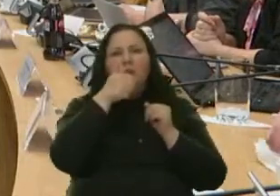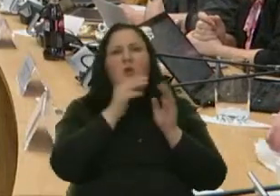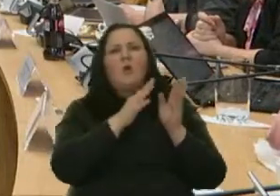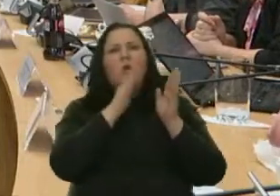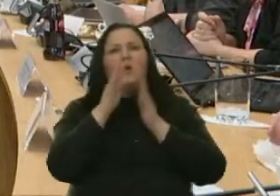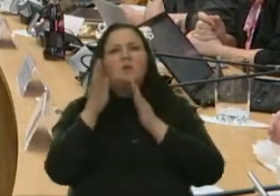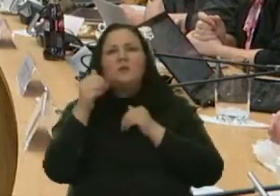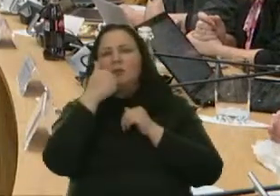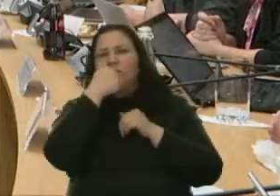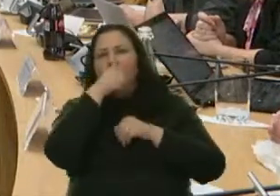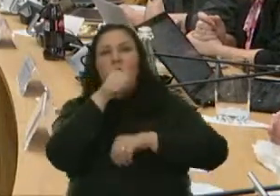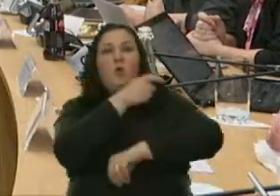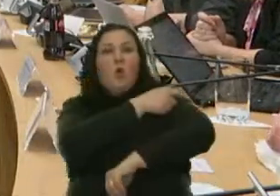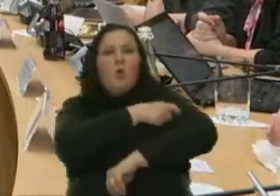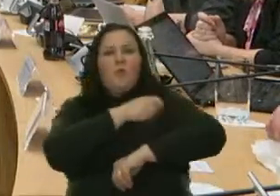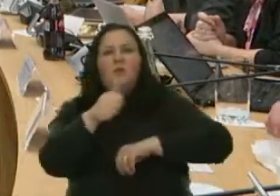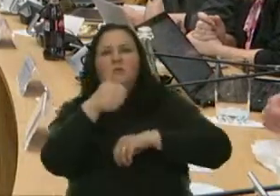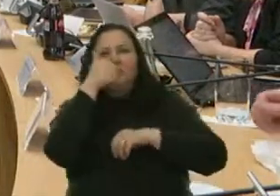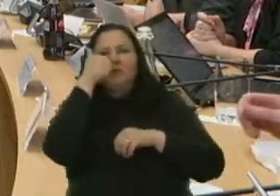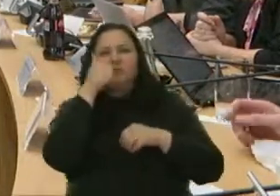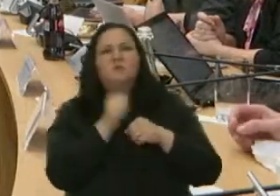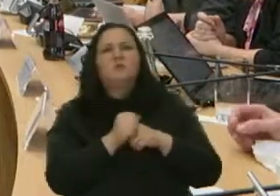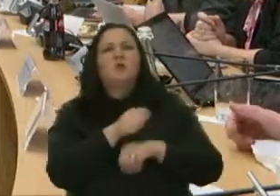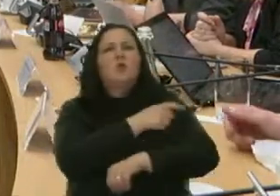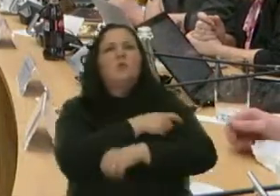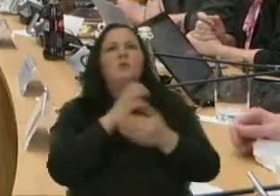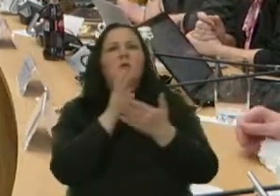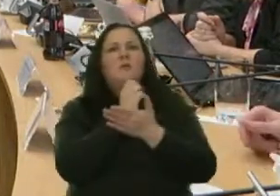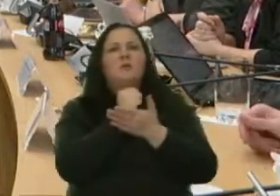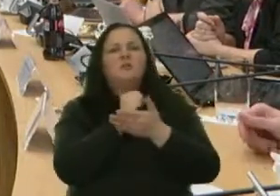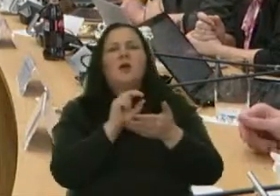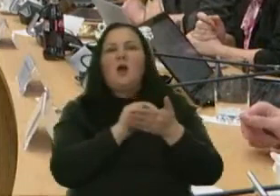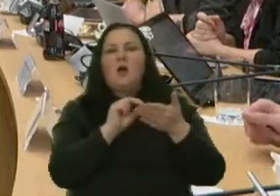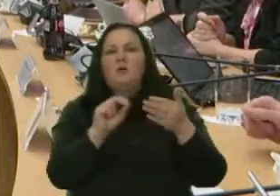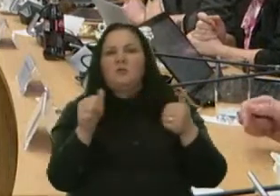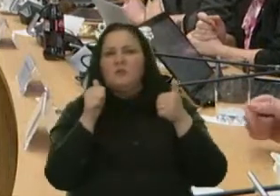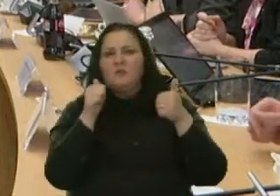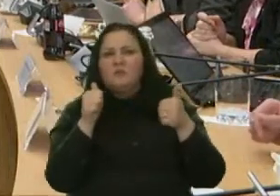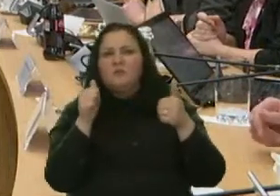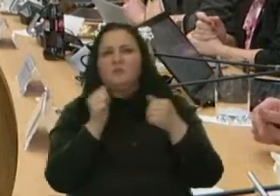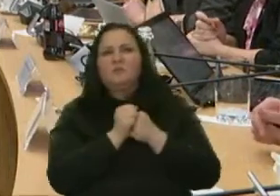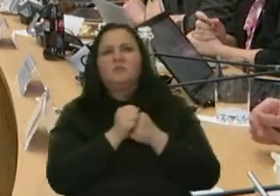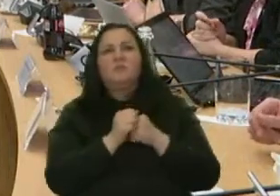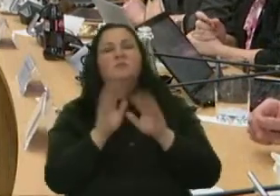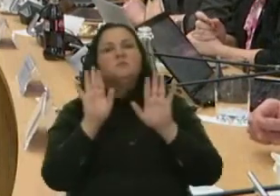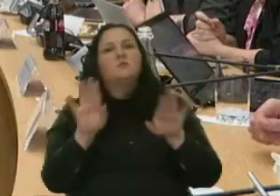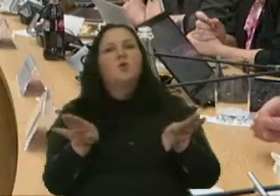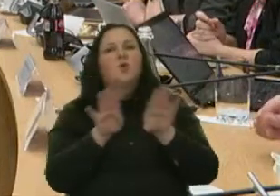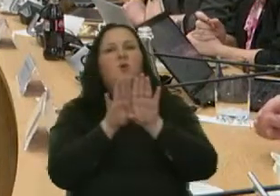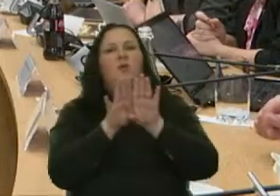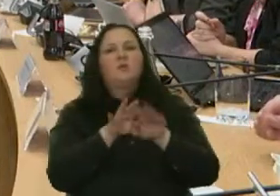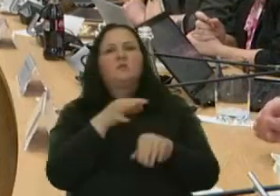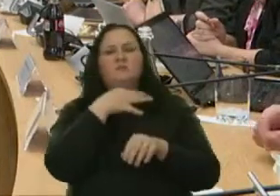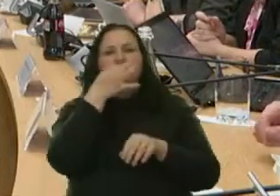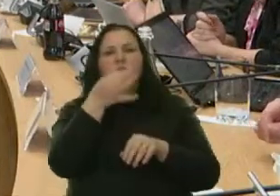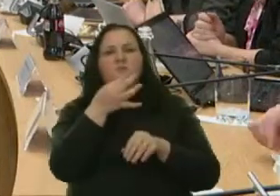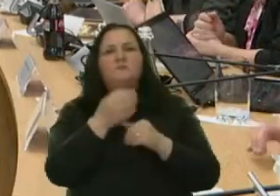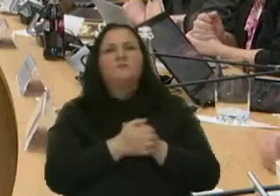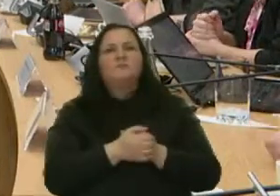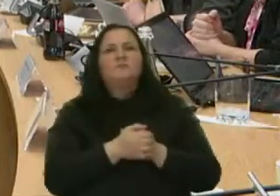zi Comisia 1 Comisia de buget aviz favorabil în regulă stimați colegi aveți cuvântul Doamna ciubăncan vă